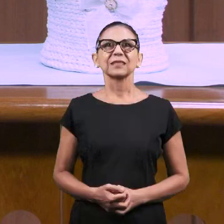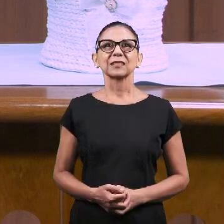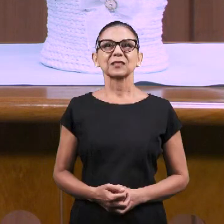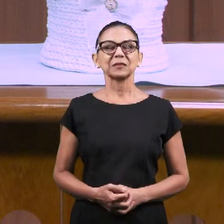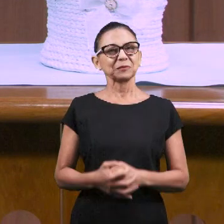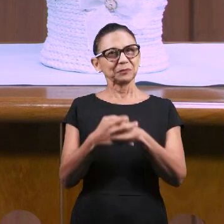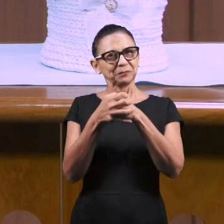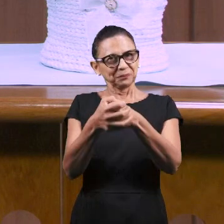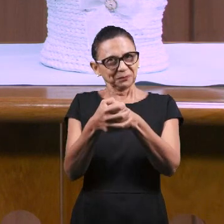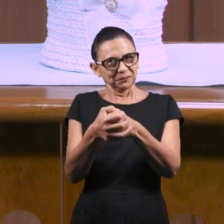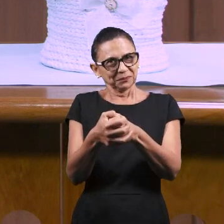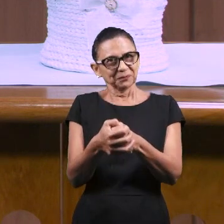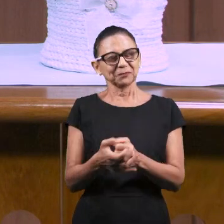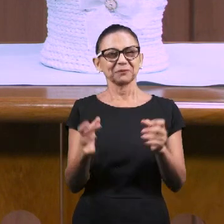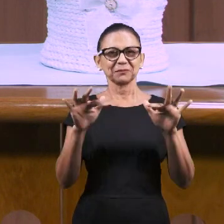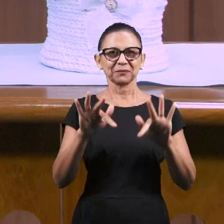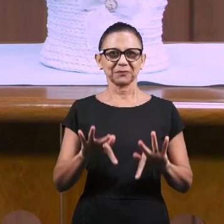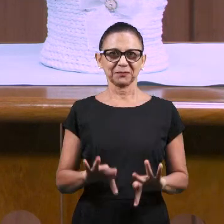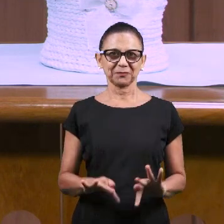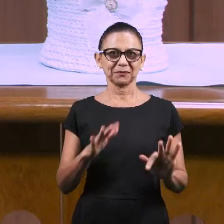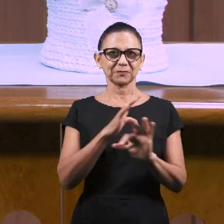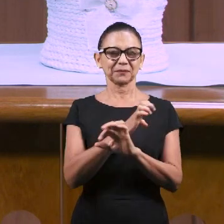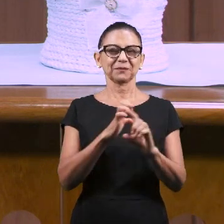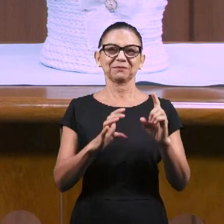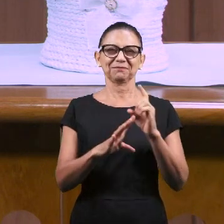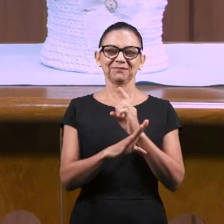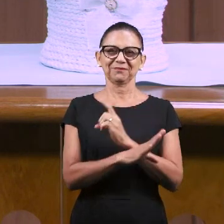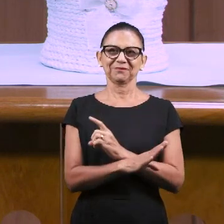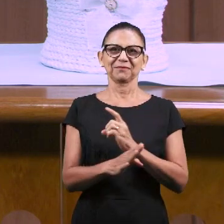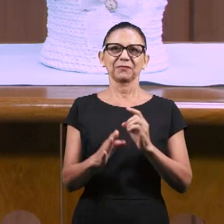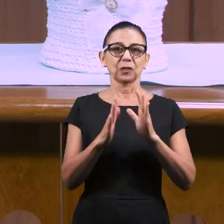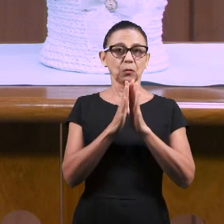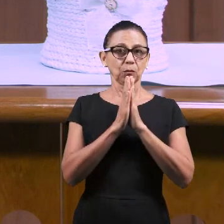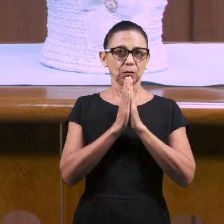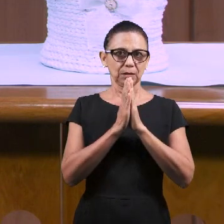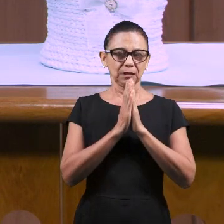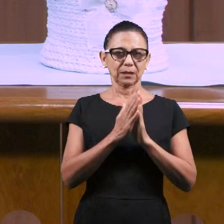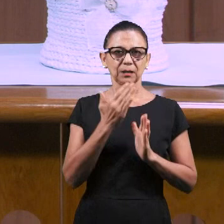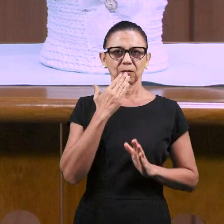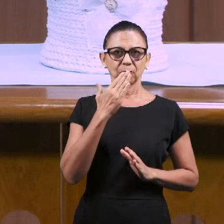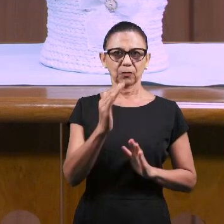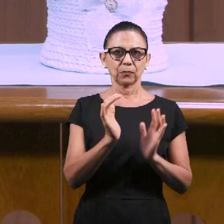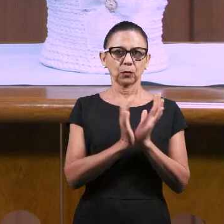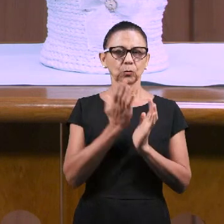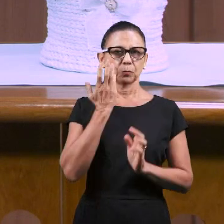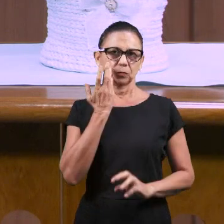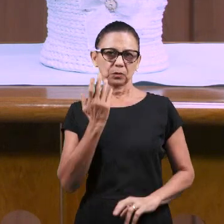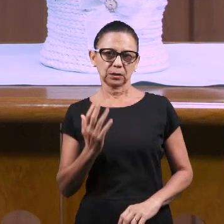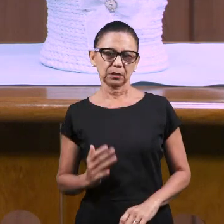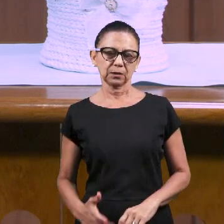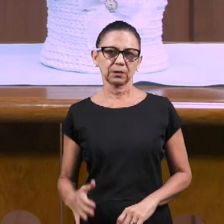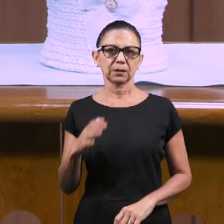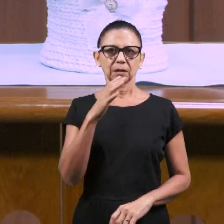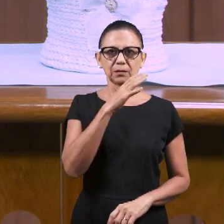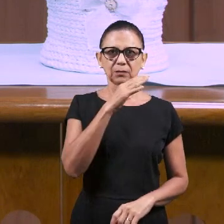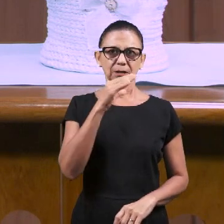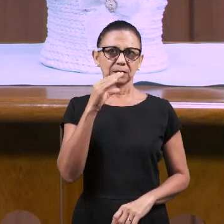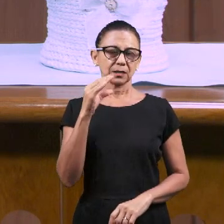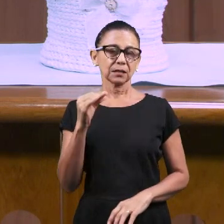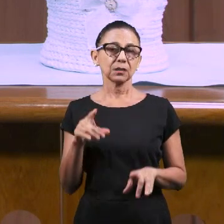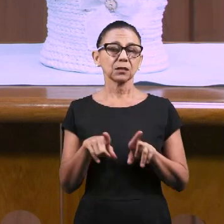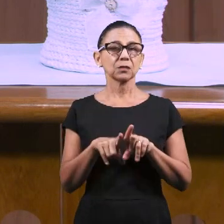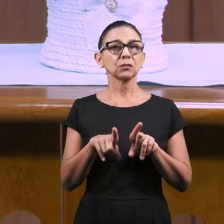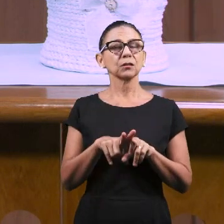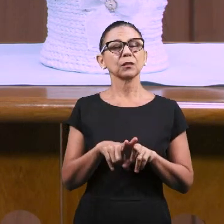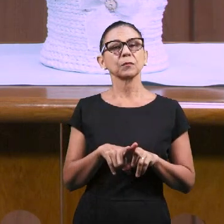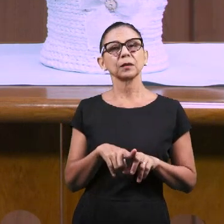Amen. Nous arrivons à la fin de l'école biblique dominicale. Nous allons prier maintenant pour les enfants, intermédiaires et adolescents, et